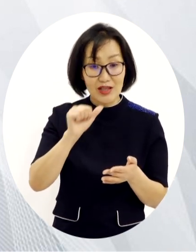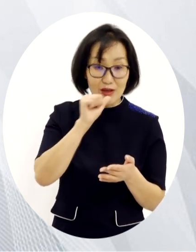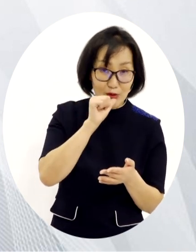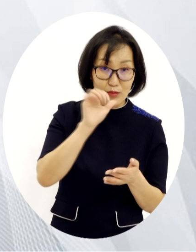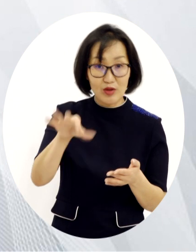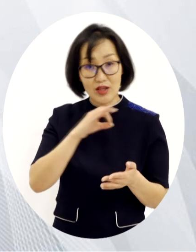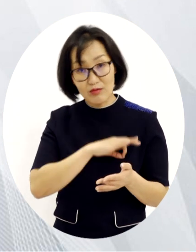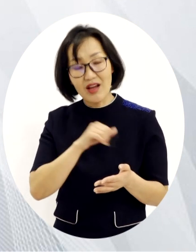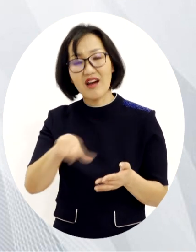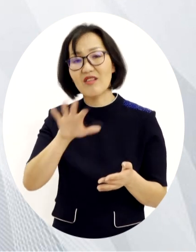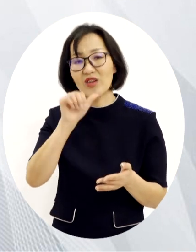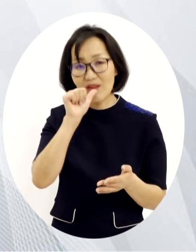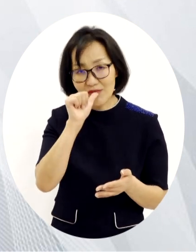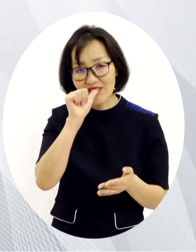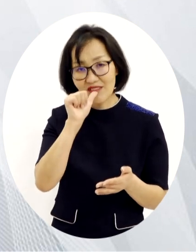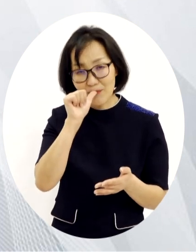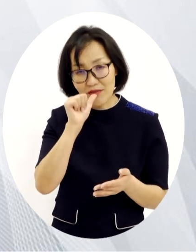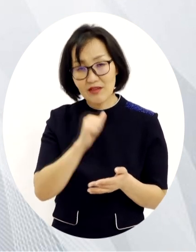үү, хэмнэх үү? Хэмнэн.